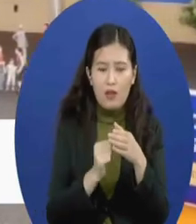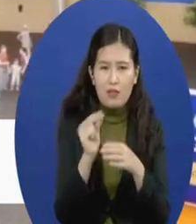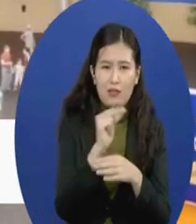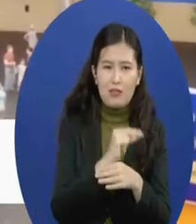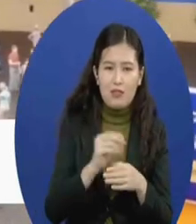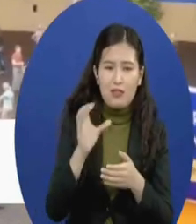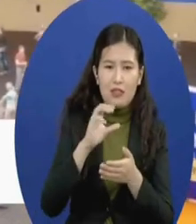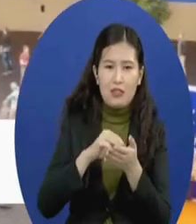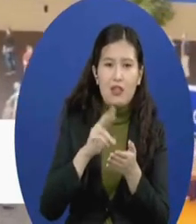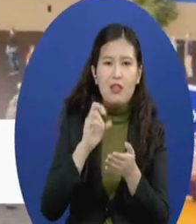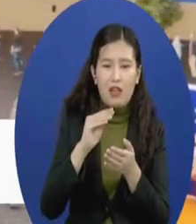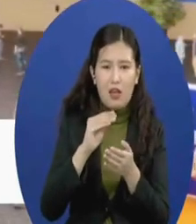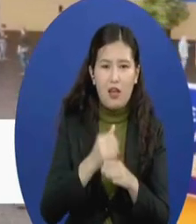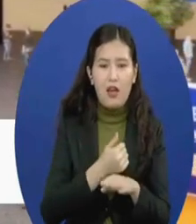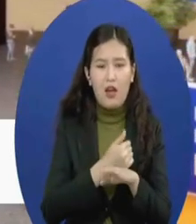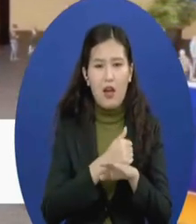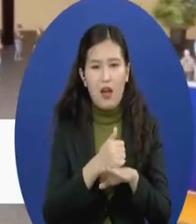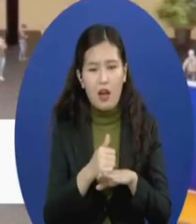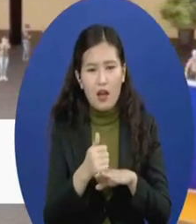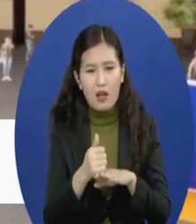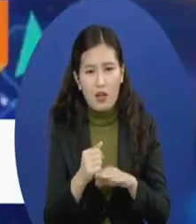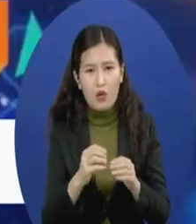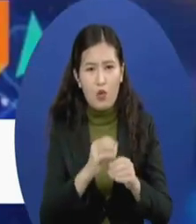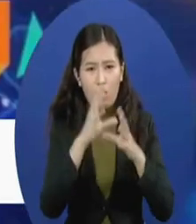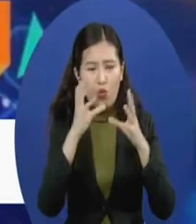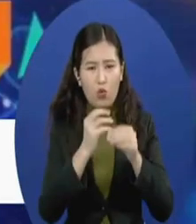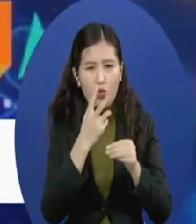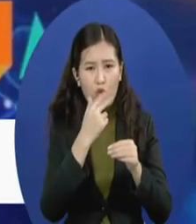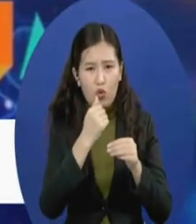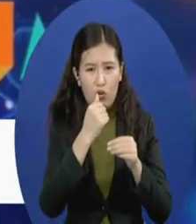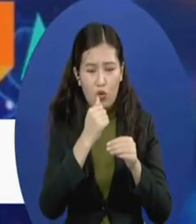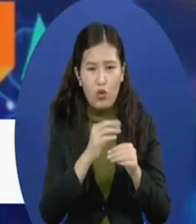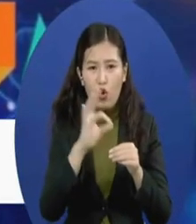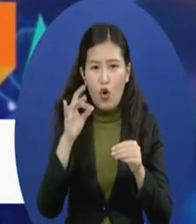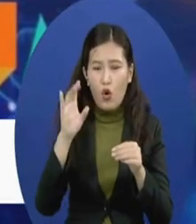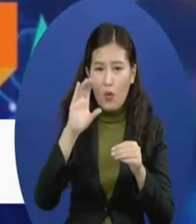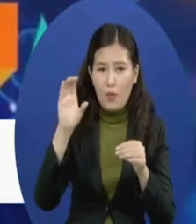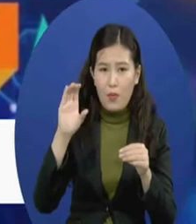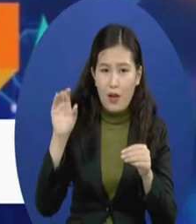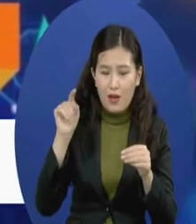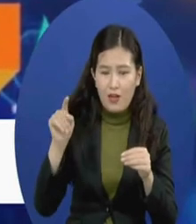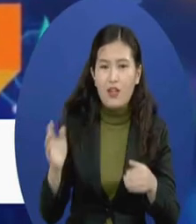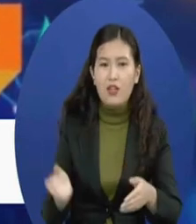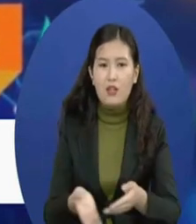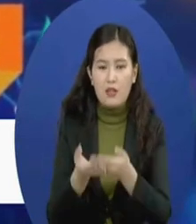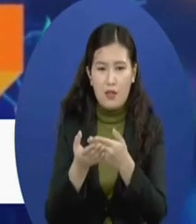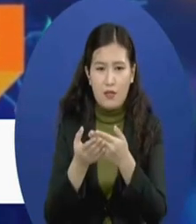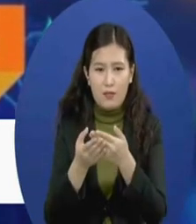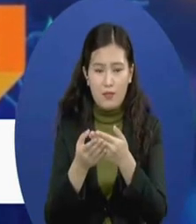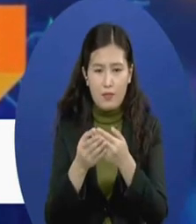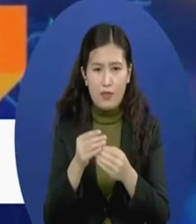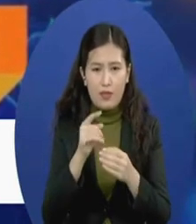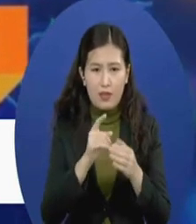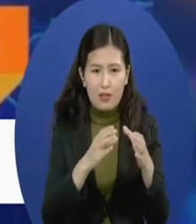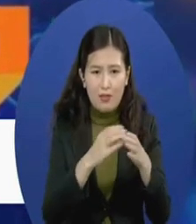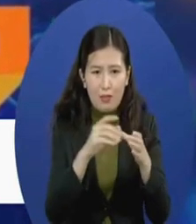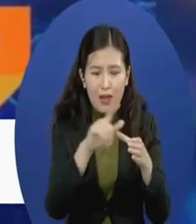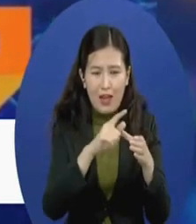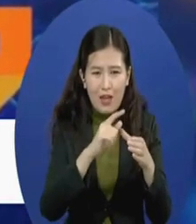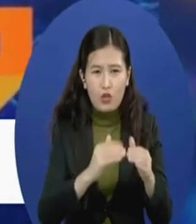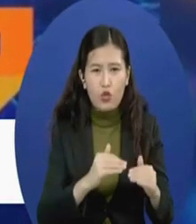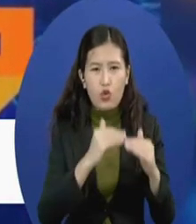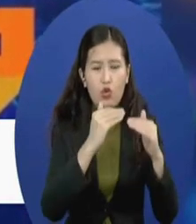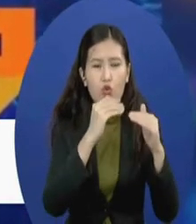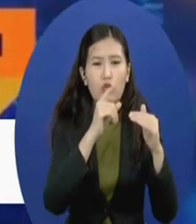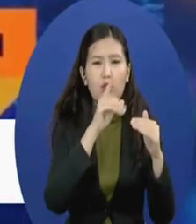жуулчлал, бүтээлч үйлдвэрлэл зэрэг экспортын чадамжтай бусад салбарыг дэмжих, экспортын кластерыг хөгжүүлэх асуудлаар дөрвөн